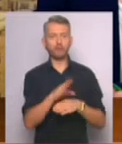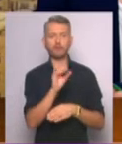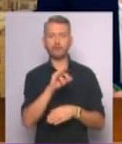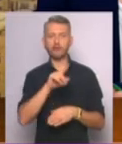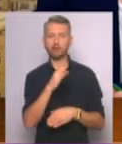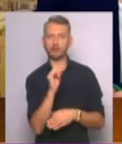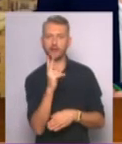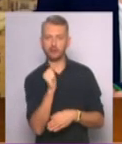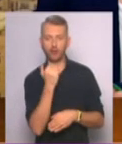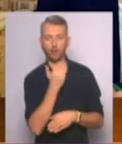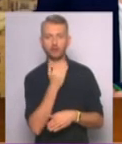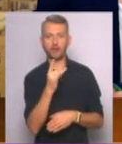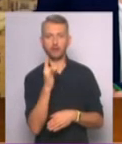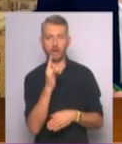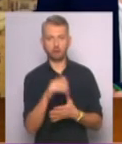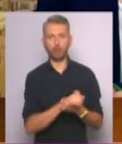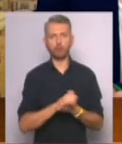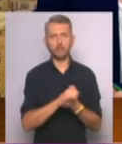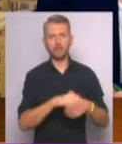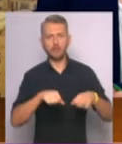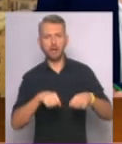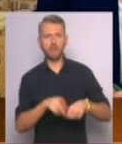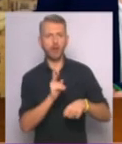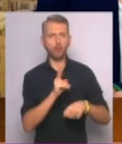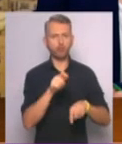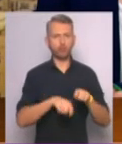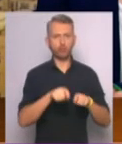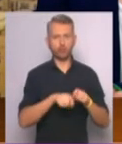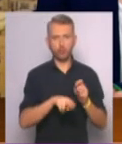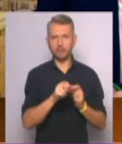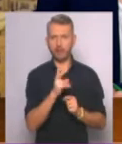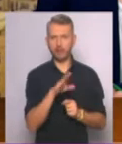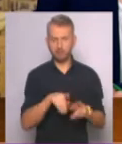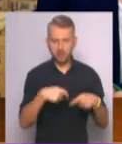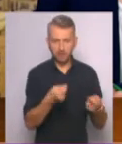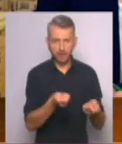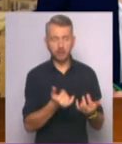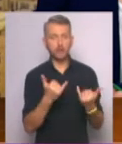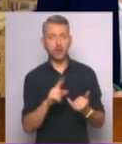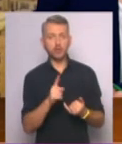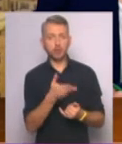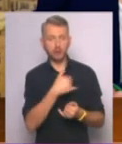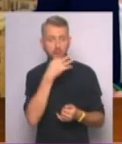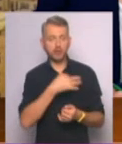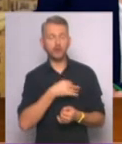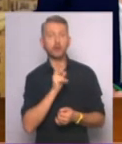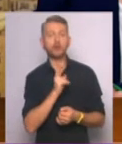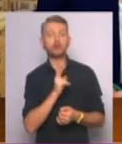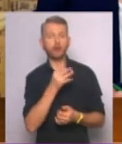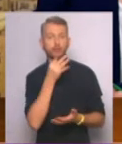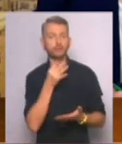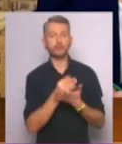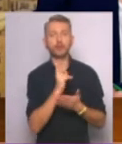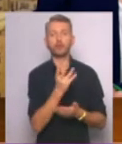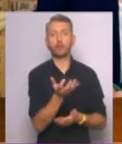раз корпоративні права там комусь контрольний пакет передали. І от зараз, щоб нам назвали, хто за цим стоїть, було